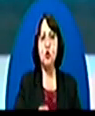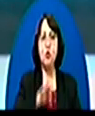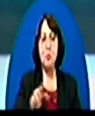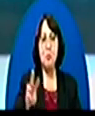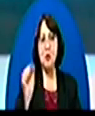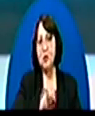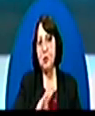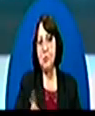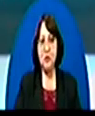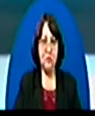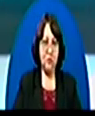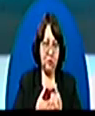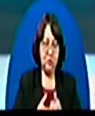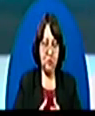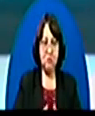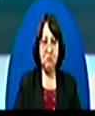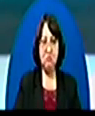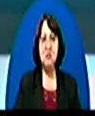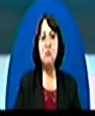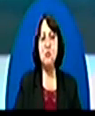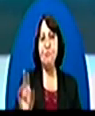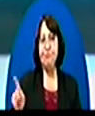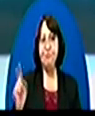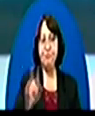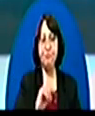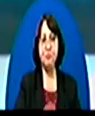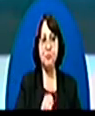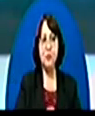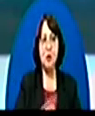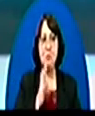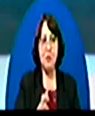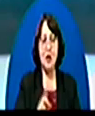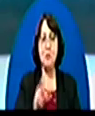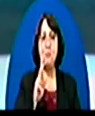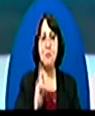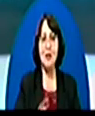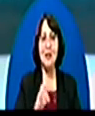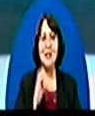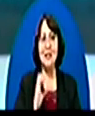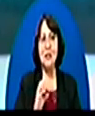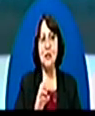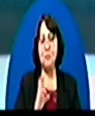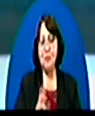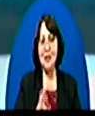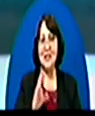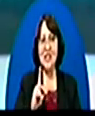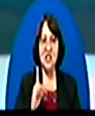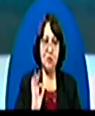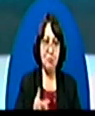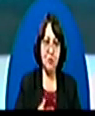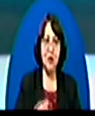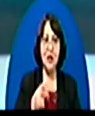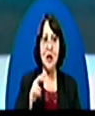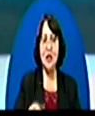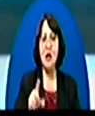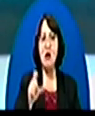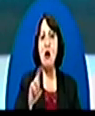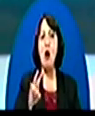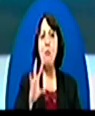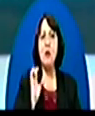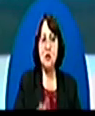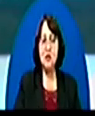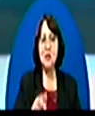намаас нэр дэвшигчд тойрогтой ажиллаж байна. Нэр дэвшигч Бат Төмрийн Инх Баяр Бат Сүхийн Сарамчмиг болон Хөсгөл аймагт нэр дэвшигч Лувсан Цэрэнгийн Энх